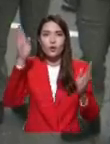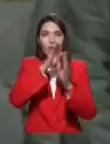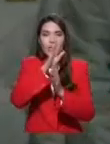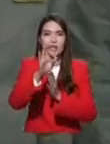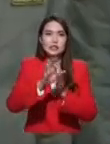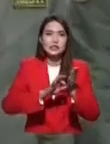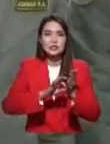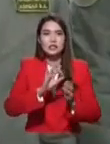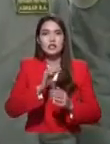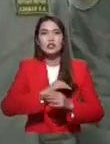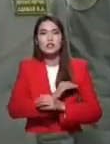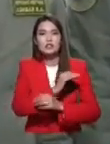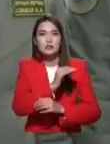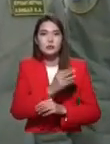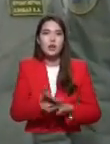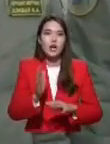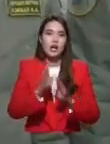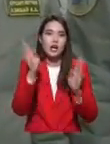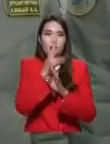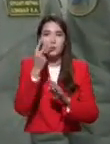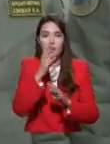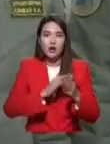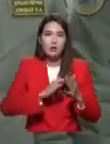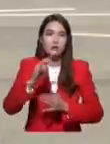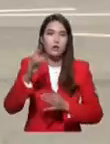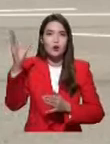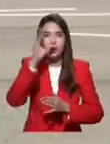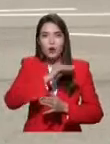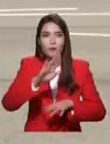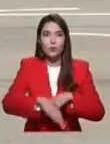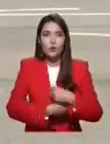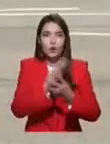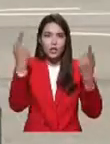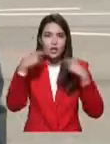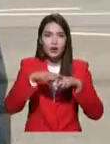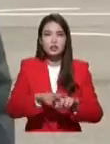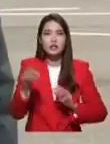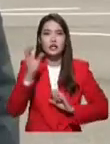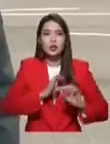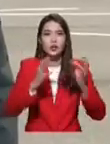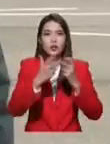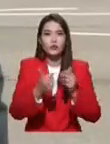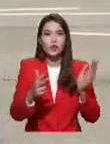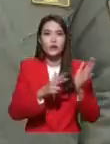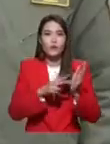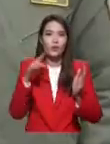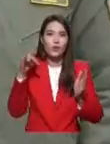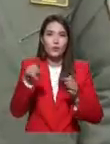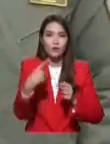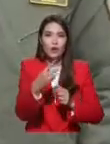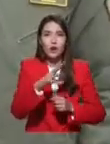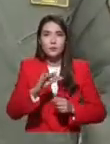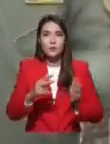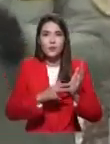экстремальных температурах и тяжелых погодных условиях. До прибытия новой техники авиационный парк института насчитывал 8 вертолетов Ми-8 и